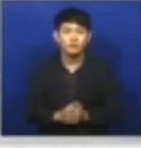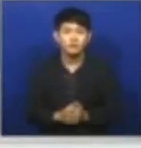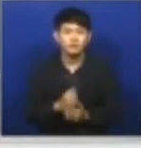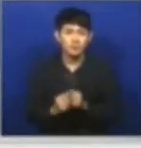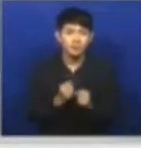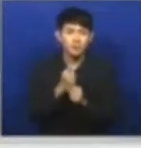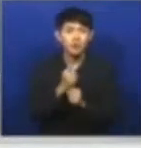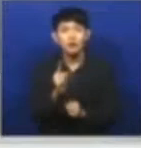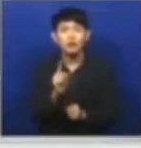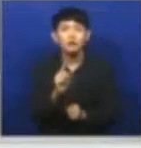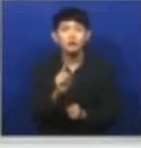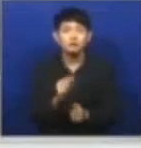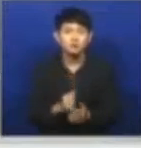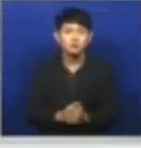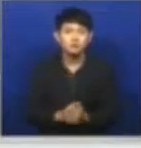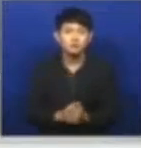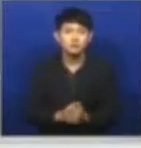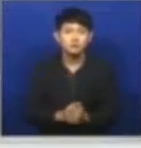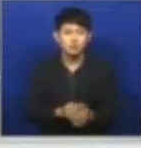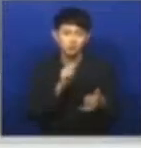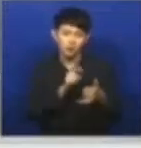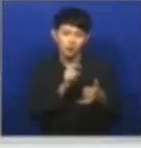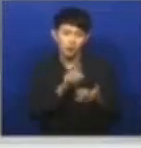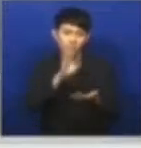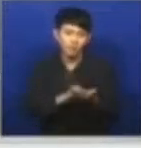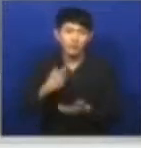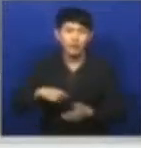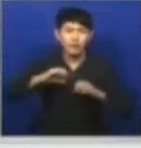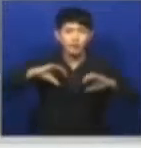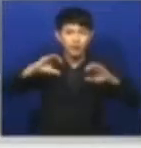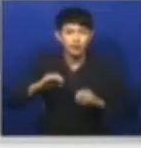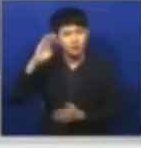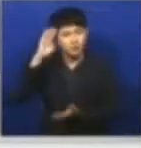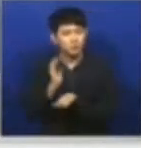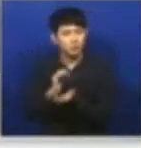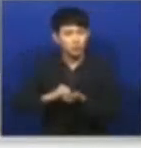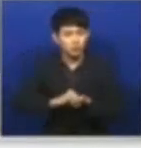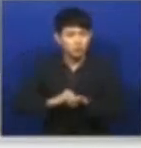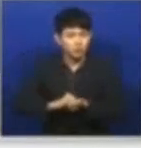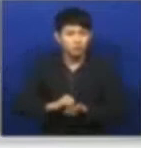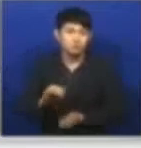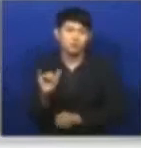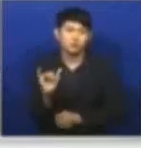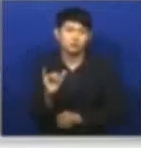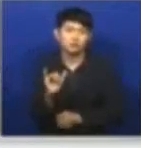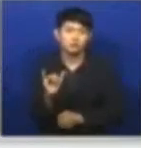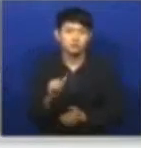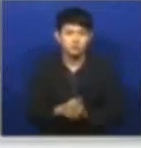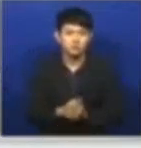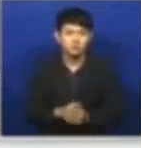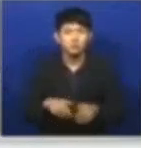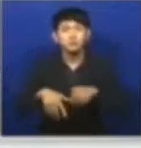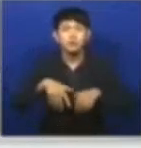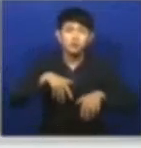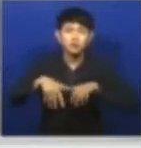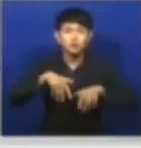1 ปีไปถึงไหนแล้วสอบสวนให้อัยการตำรวจร่วมมือกันหรือยังยังประชาชนส